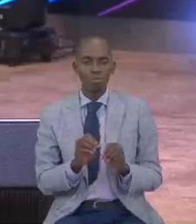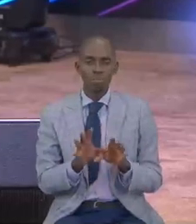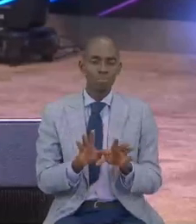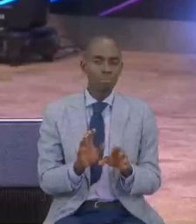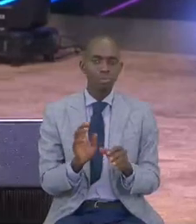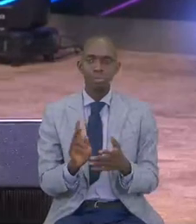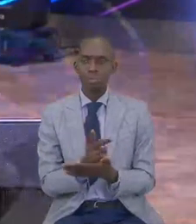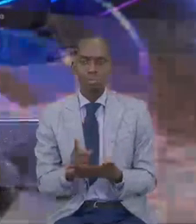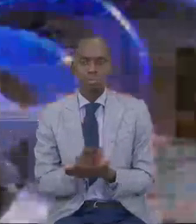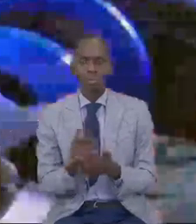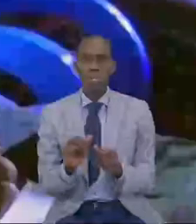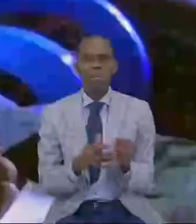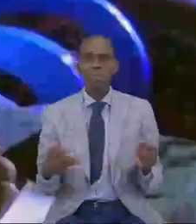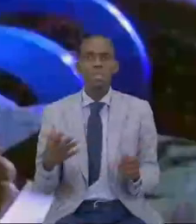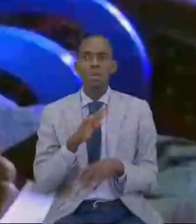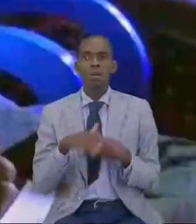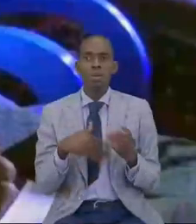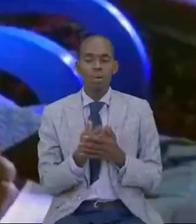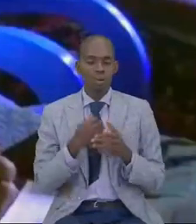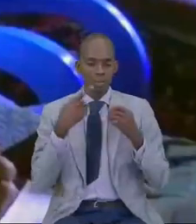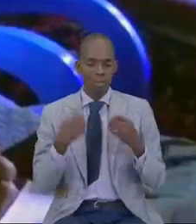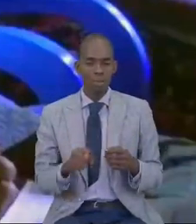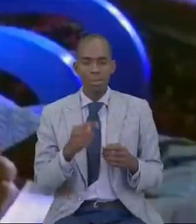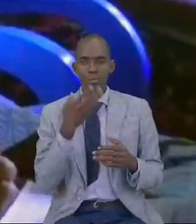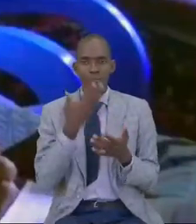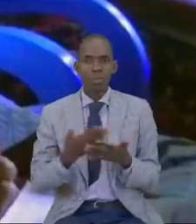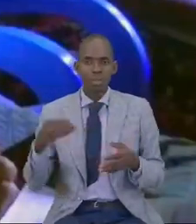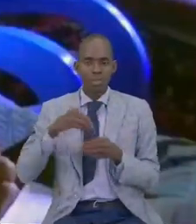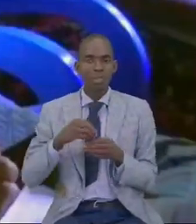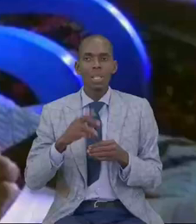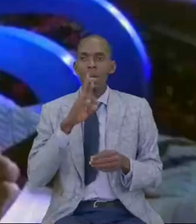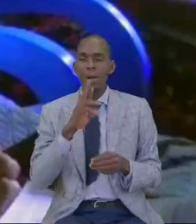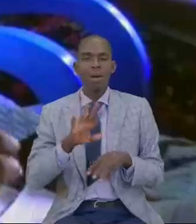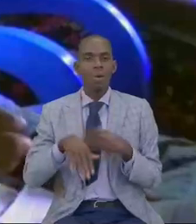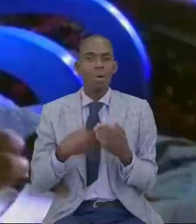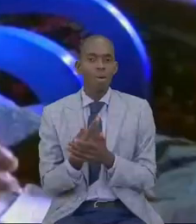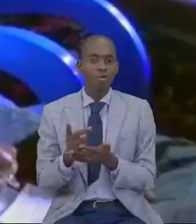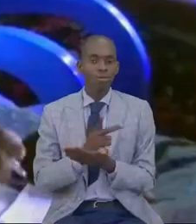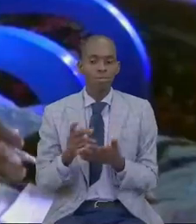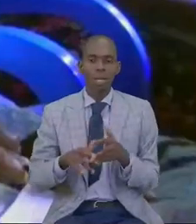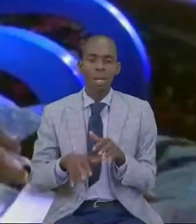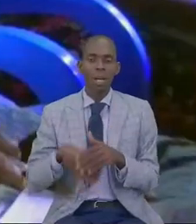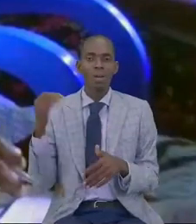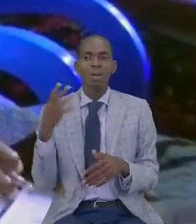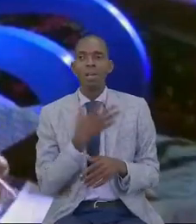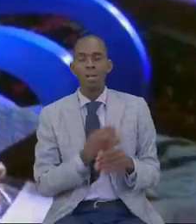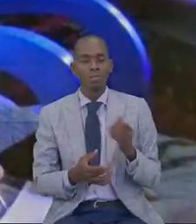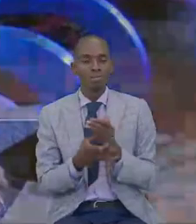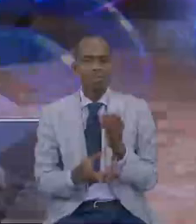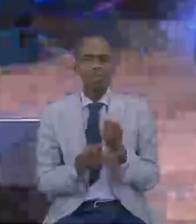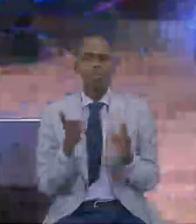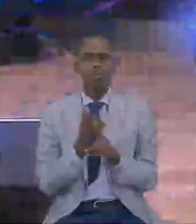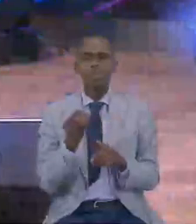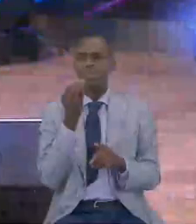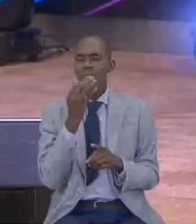les nutriments, tout ce qui doit être dedans, ils ont tout frit. Et l'huile et tout est frit. Et ils mangent de n'importe quoi. Ces choses